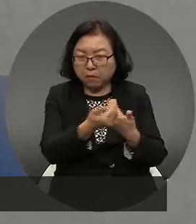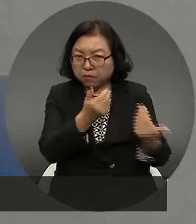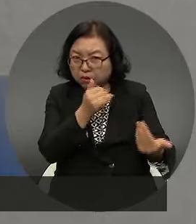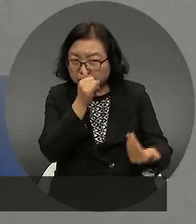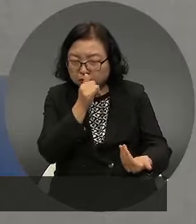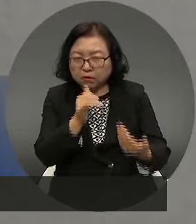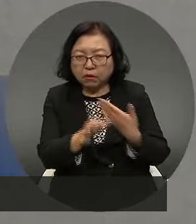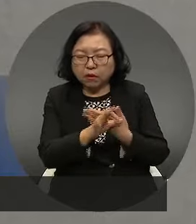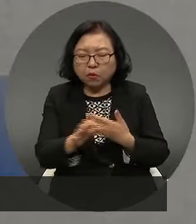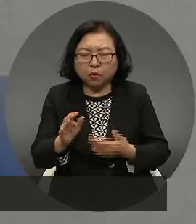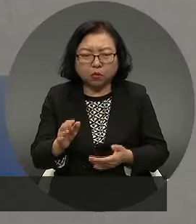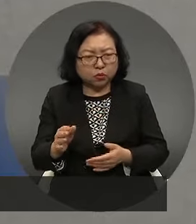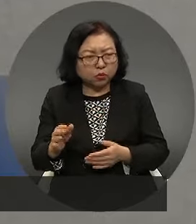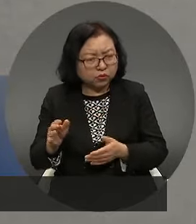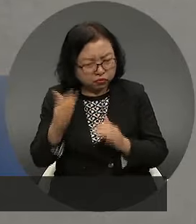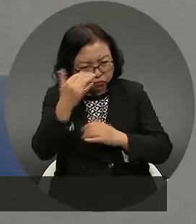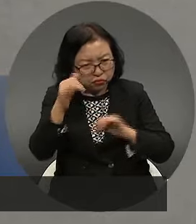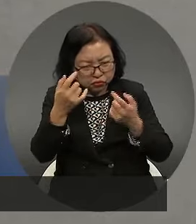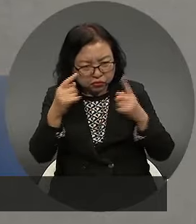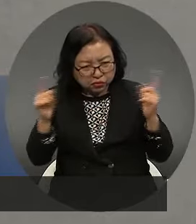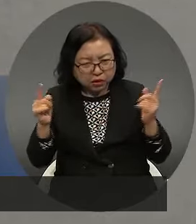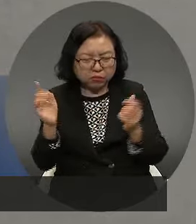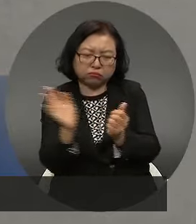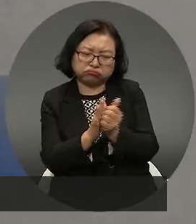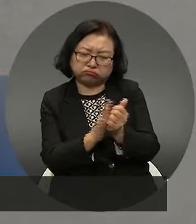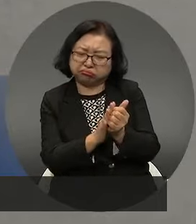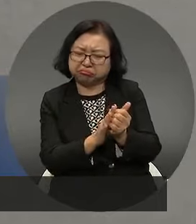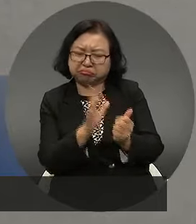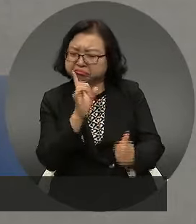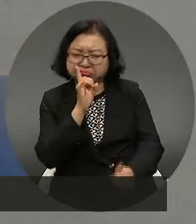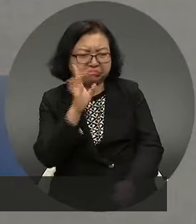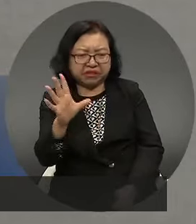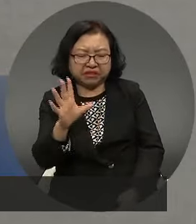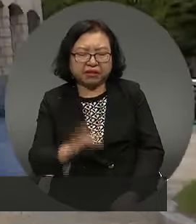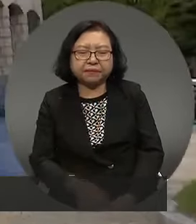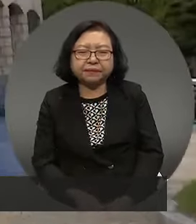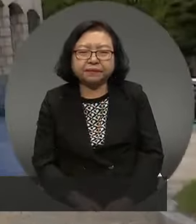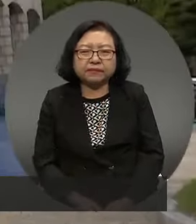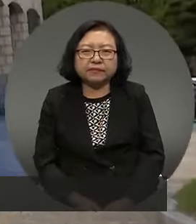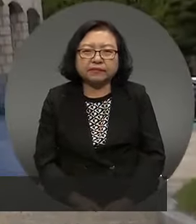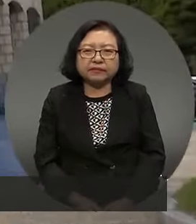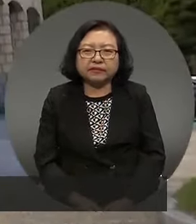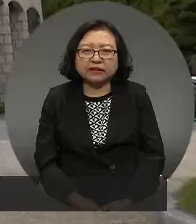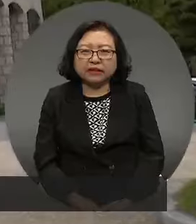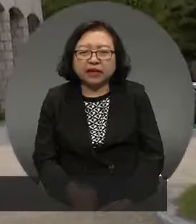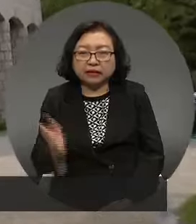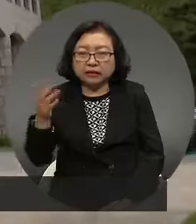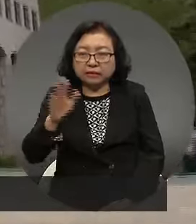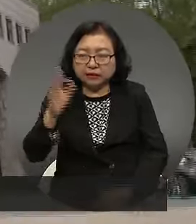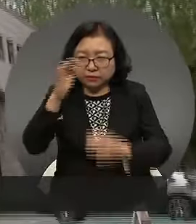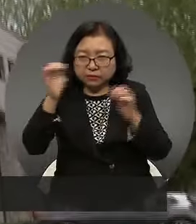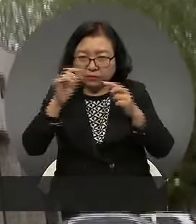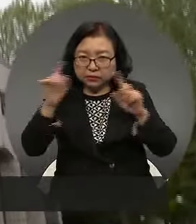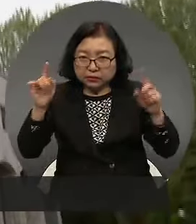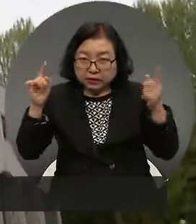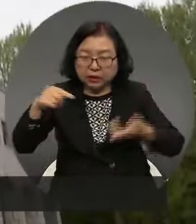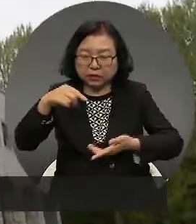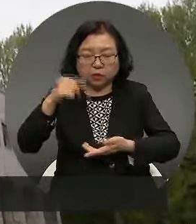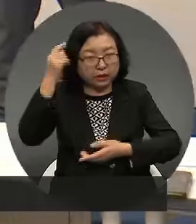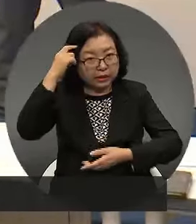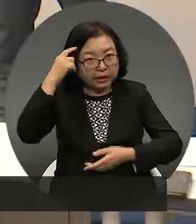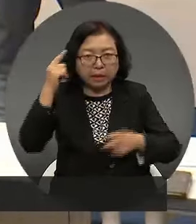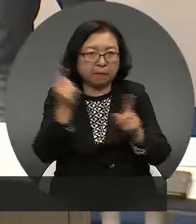도민들이 과연 충북대를 지원할 수 있겠나. 이거는 절대 안 된다고 생각합니다. 하지만 충북대의 입장 변화가